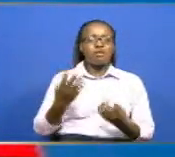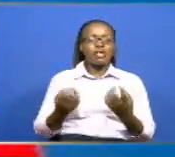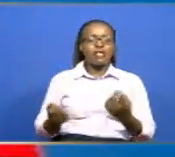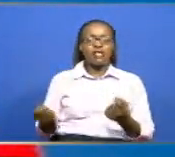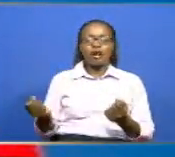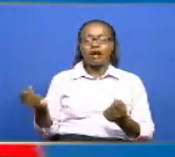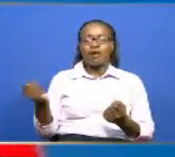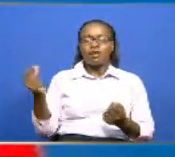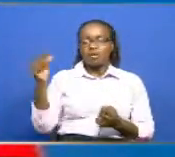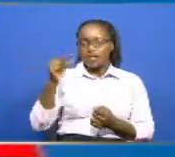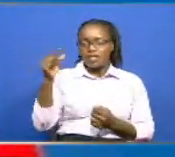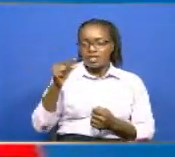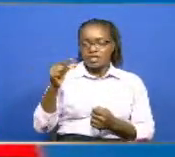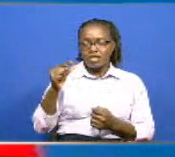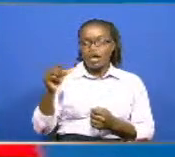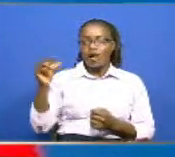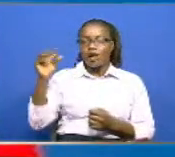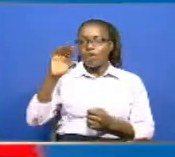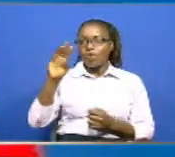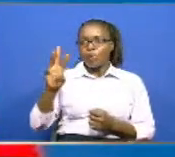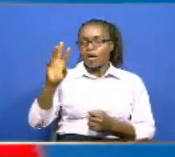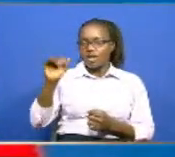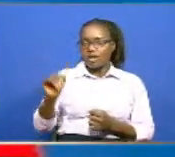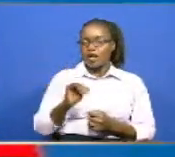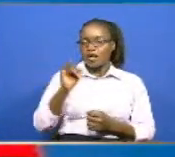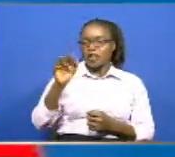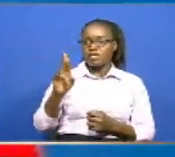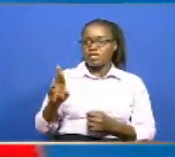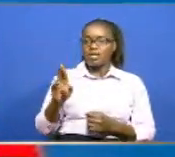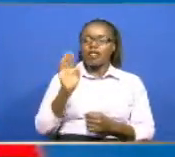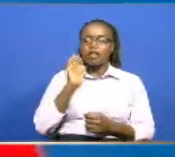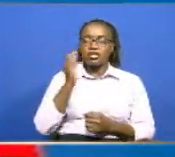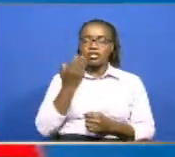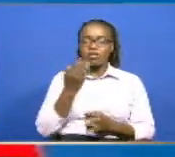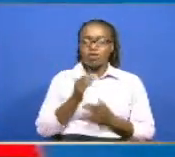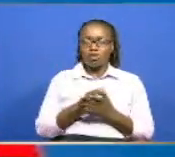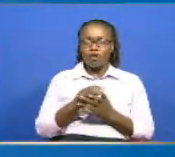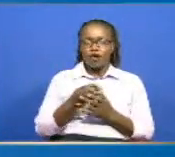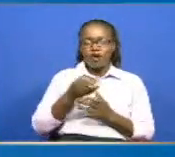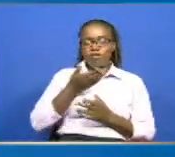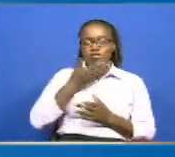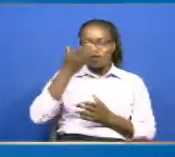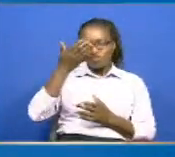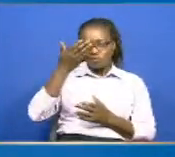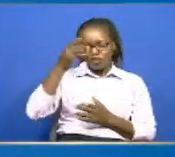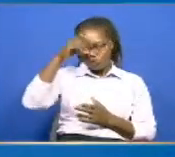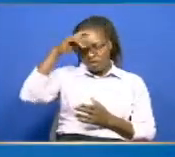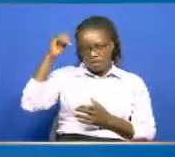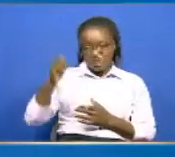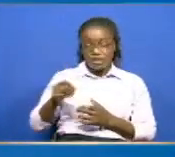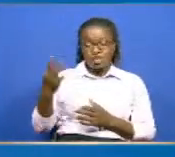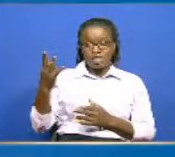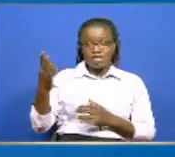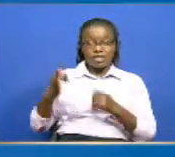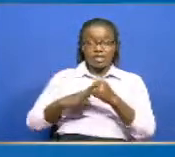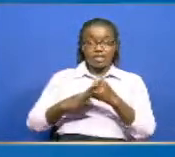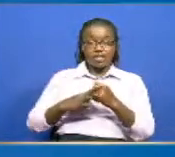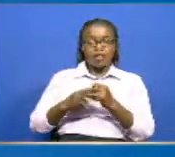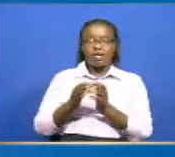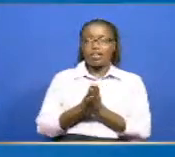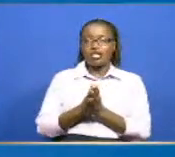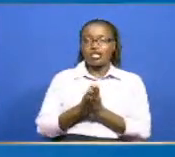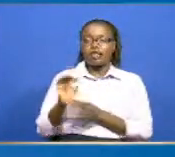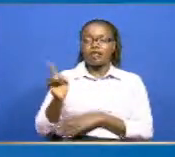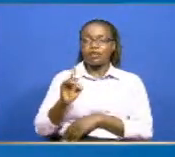na Isiolo. Viwango vya joto vitaongezeka hadi nyuzi 38 katika kaunti ya Mandera, na kaunti ya